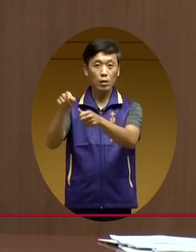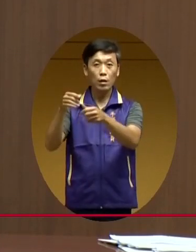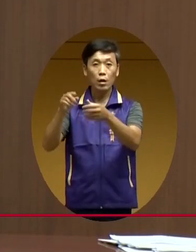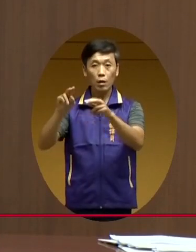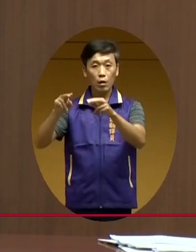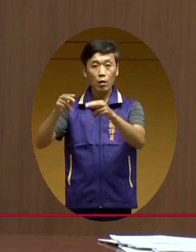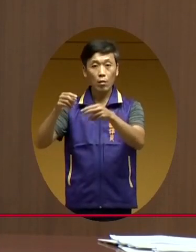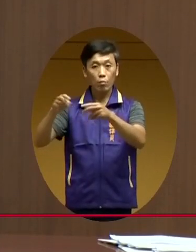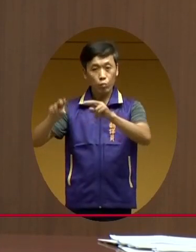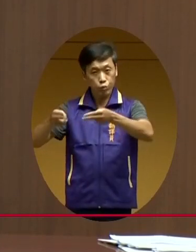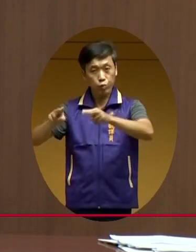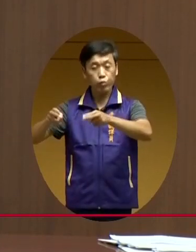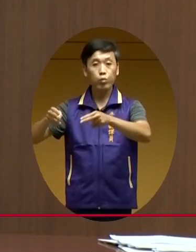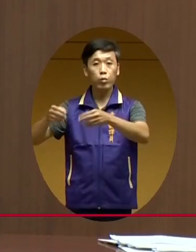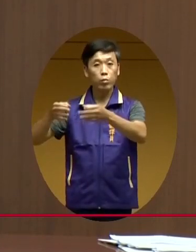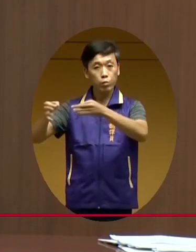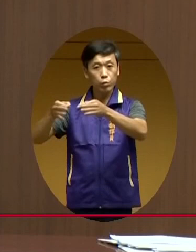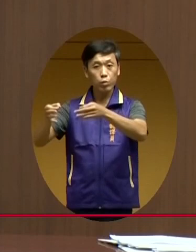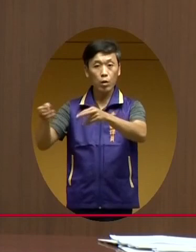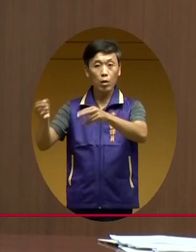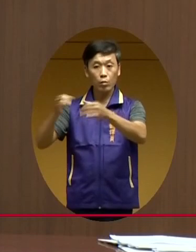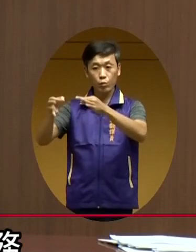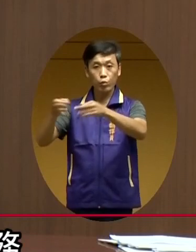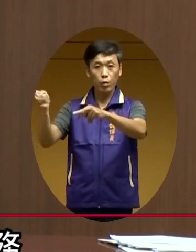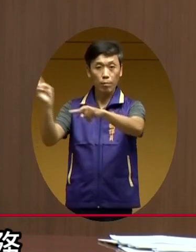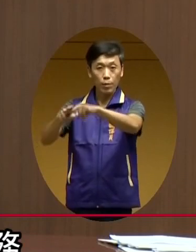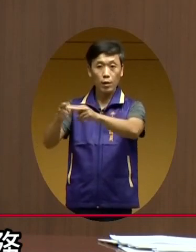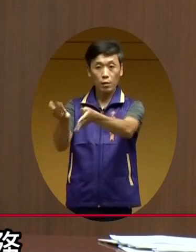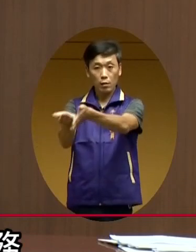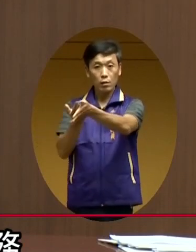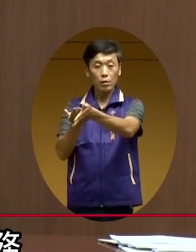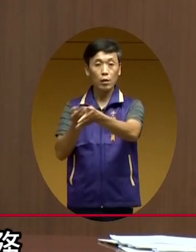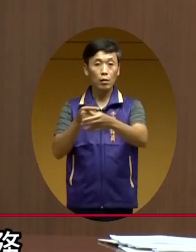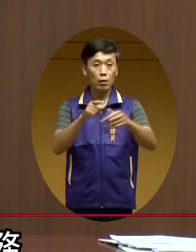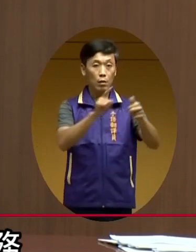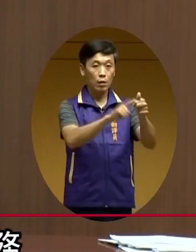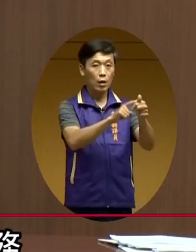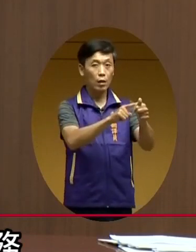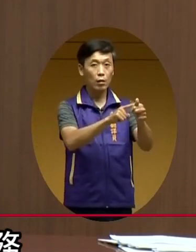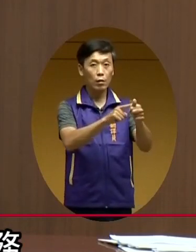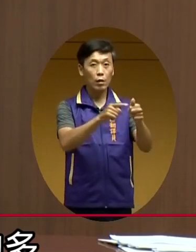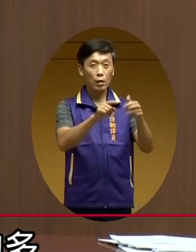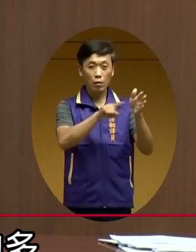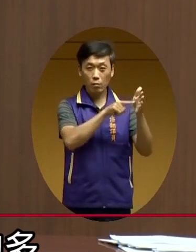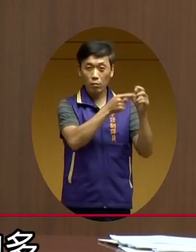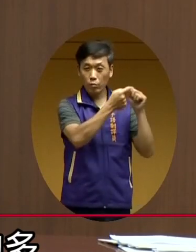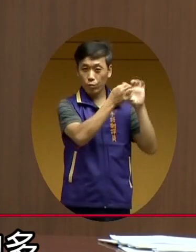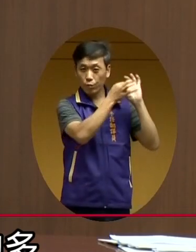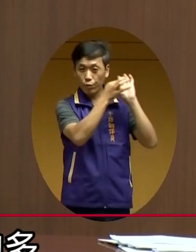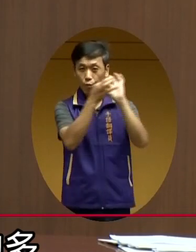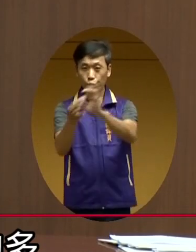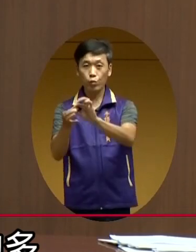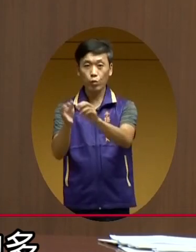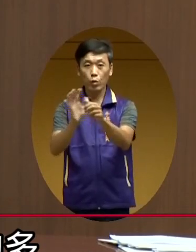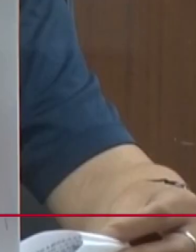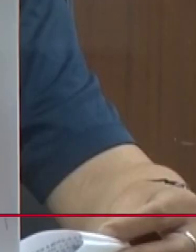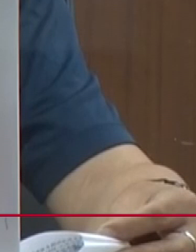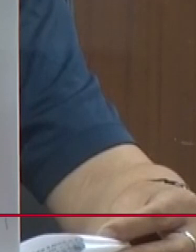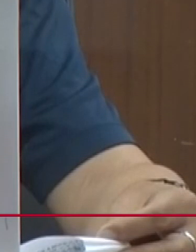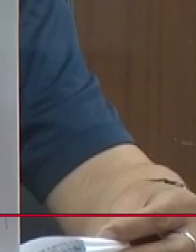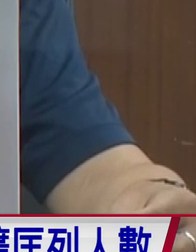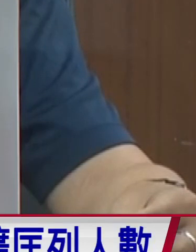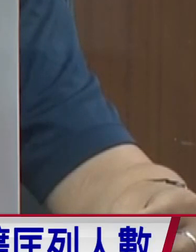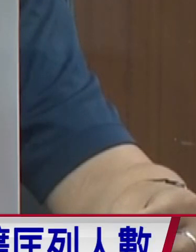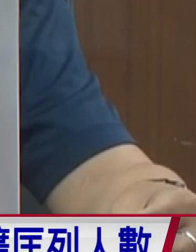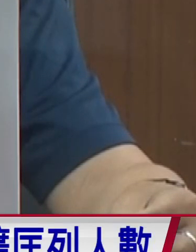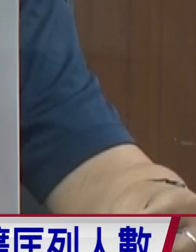烤店歇业的状况之前，他是一直在外场进行服务。那所以他接触的人相当的多。 检